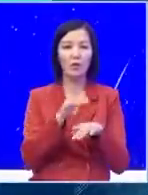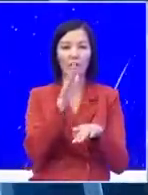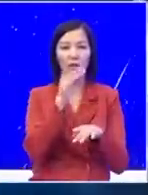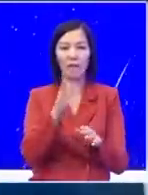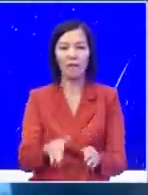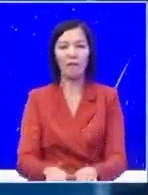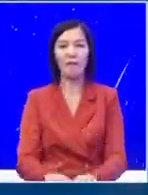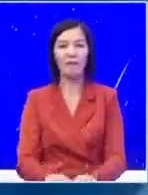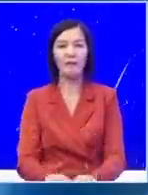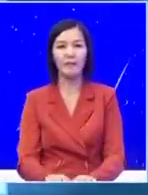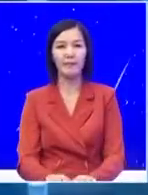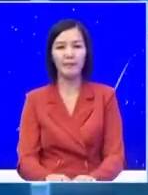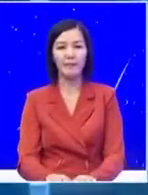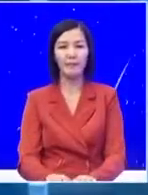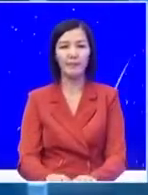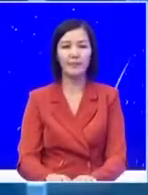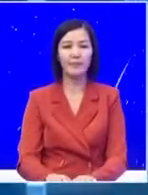Мейерханова, телеканал ЖТСУ, Талдыкурган.